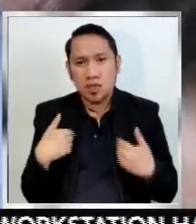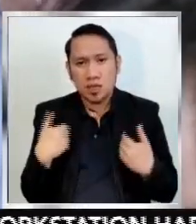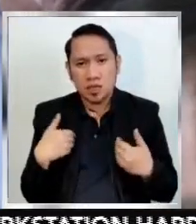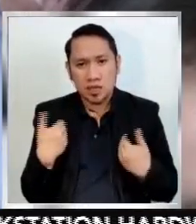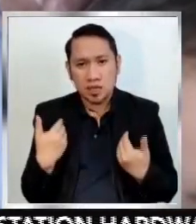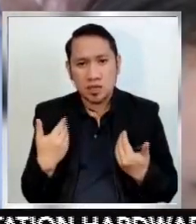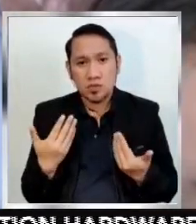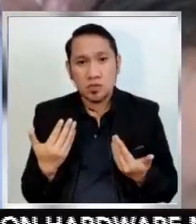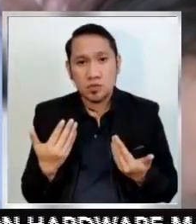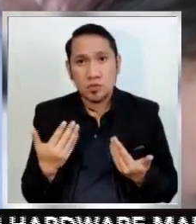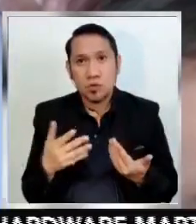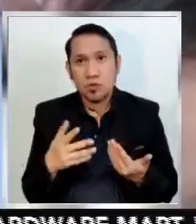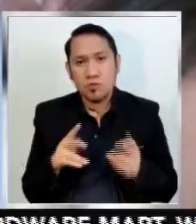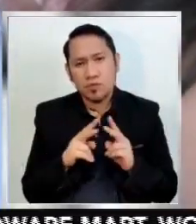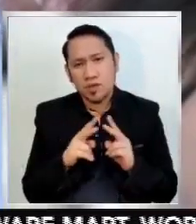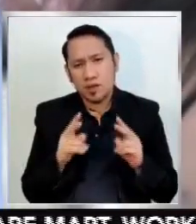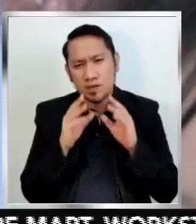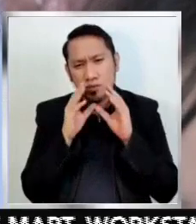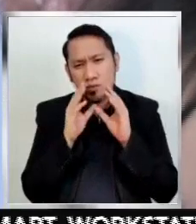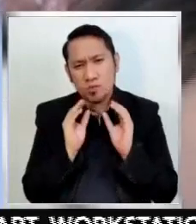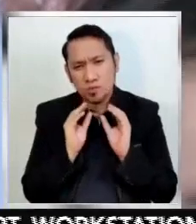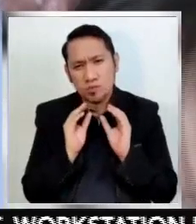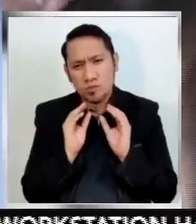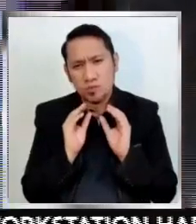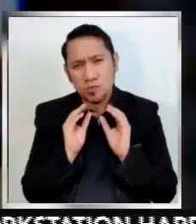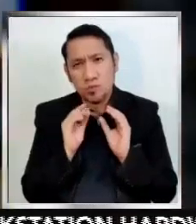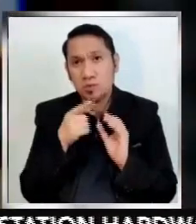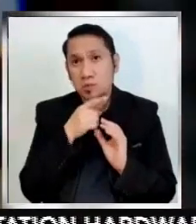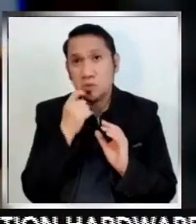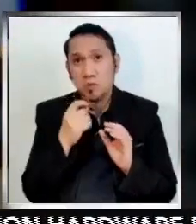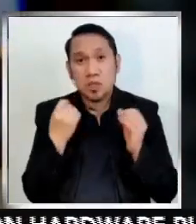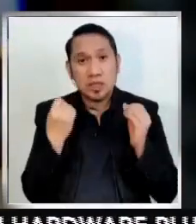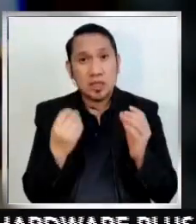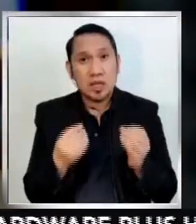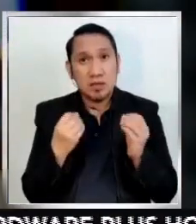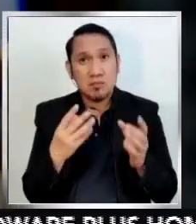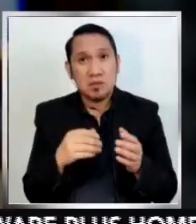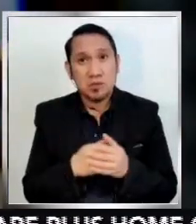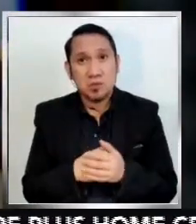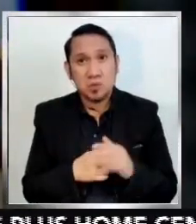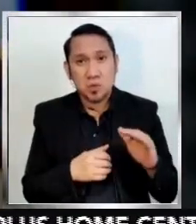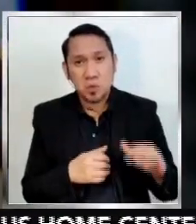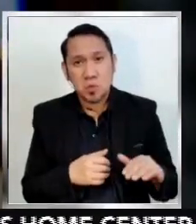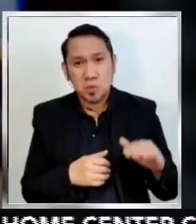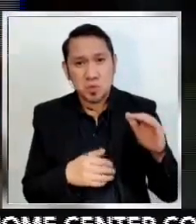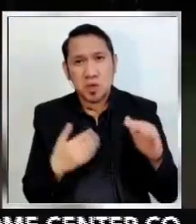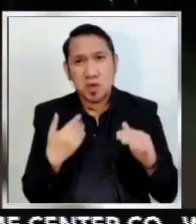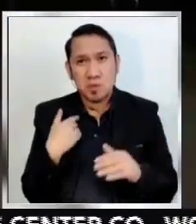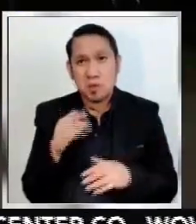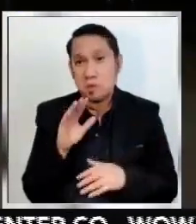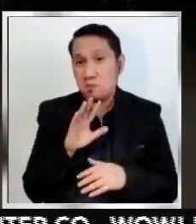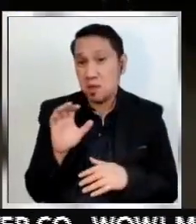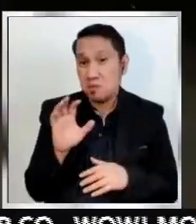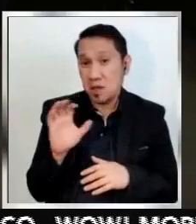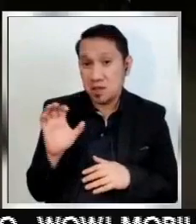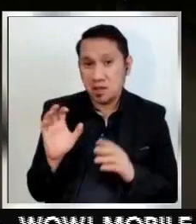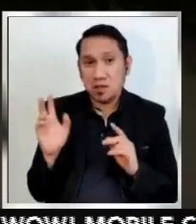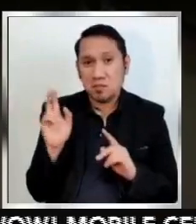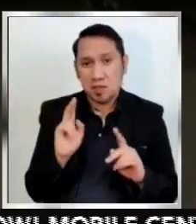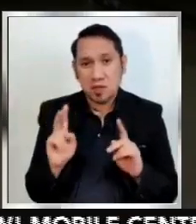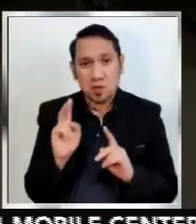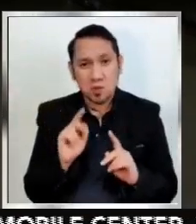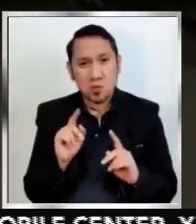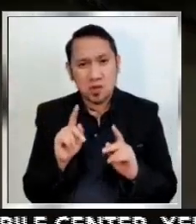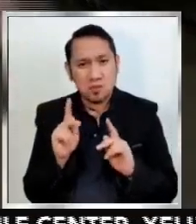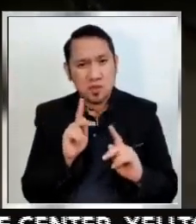siya. Sobrang nalungkot po ako kasi ang dami na po niya eh. Nagsimula, lumaki na po siya. Nasa 500 plus na po na yung followers niya. Ang dami na